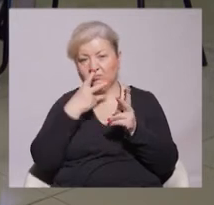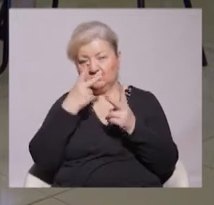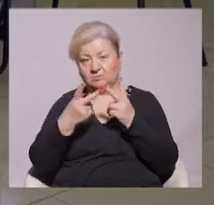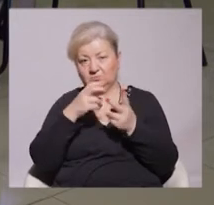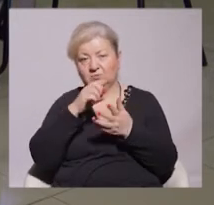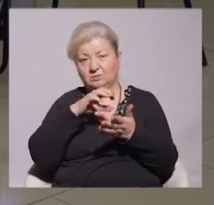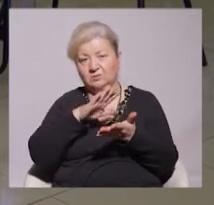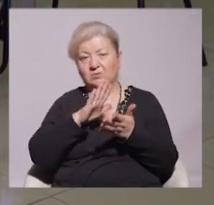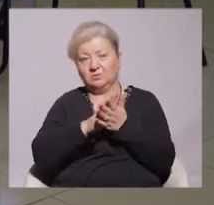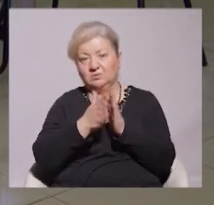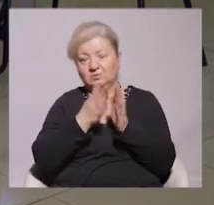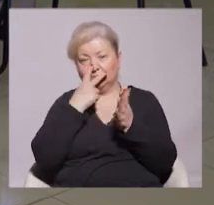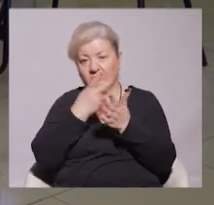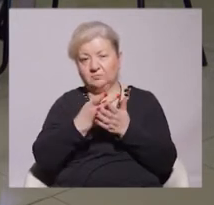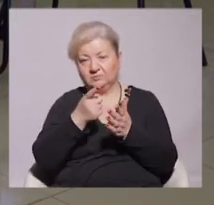განვიხილოთ ეს სიტუაცია